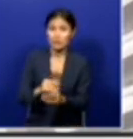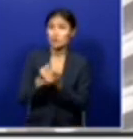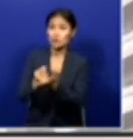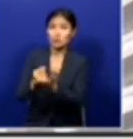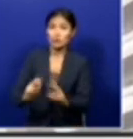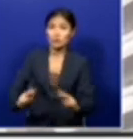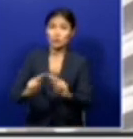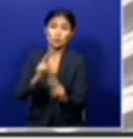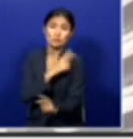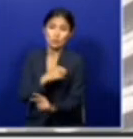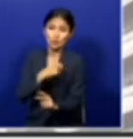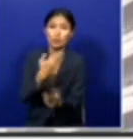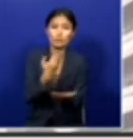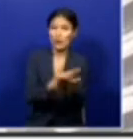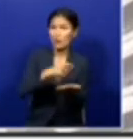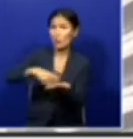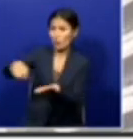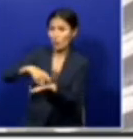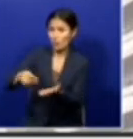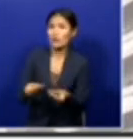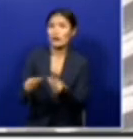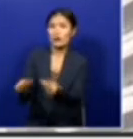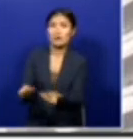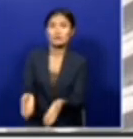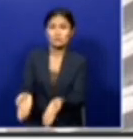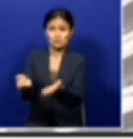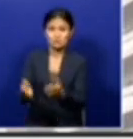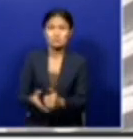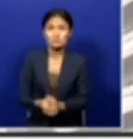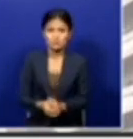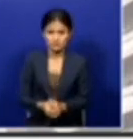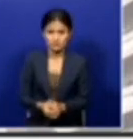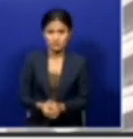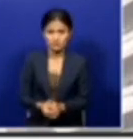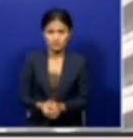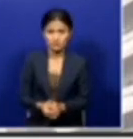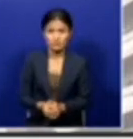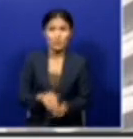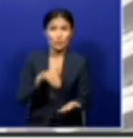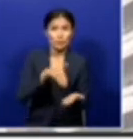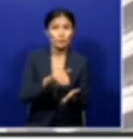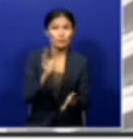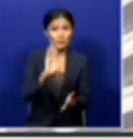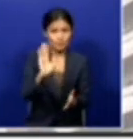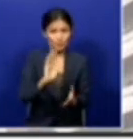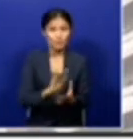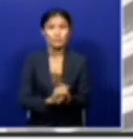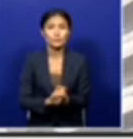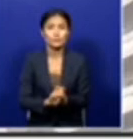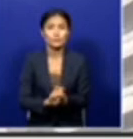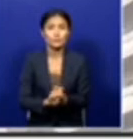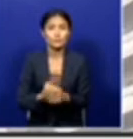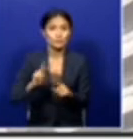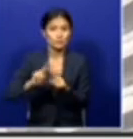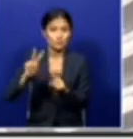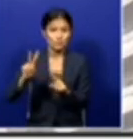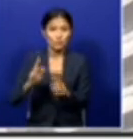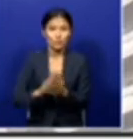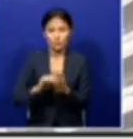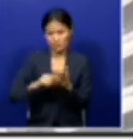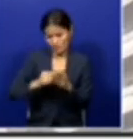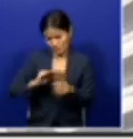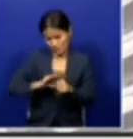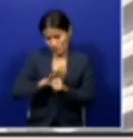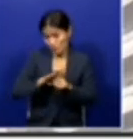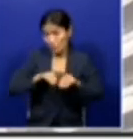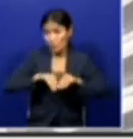าถือไว้ทำไมนะครับข้อที่2ท่านประธานตั้งแต่เกิดโควิดนะครับหน่วยงาน